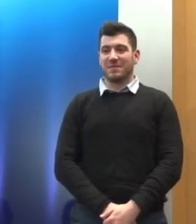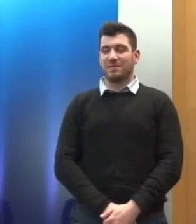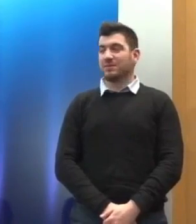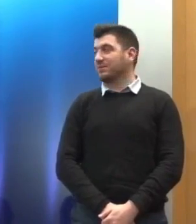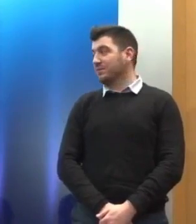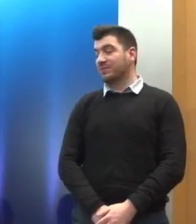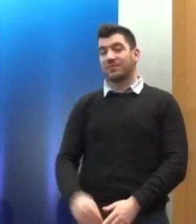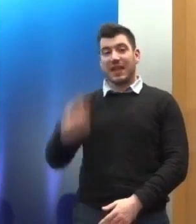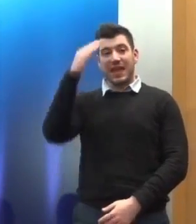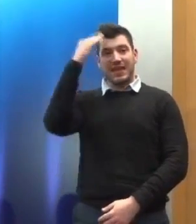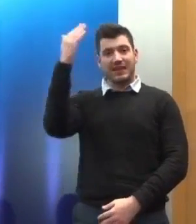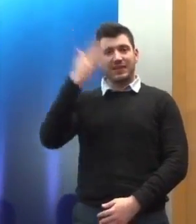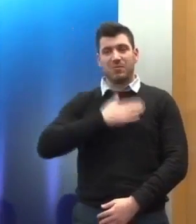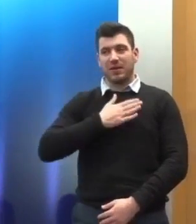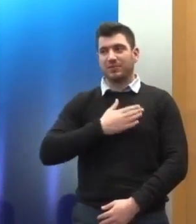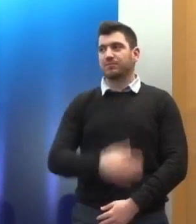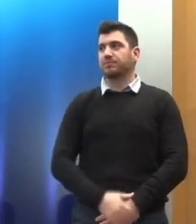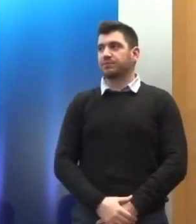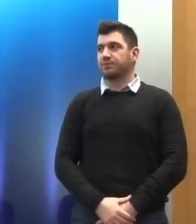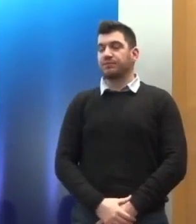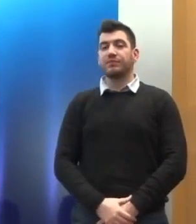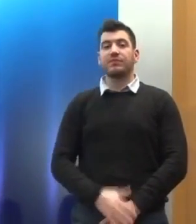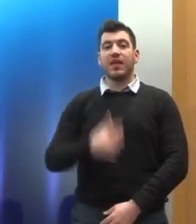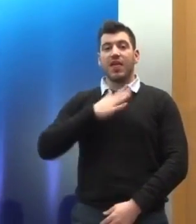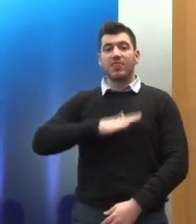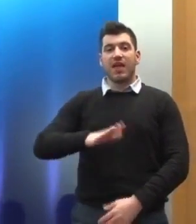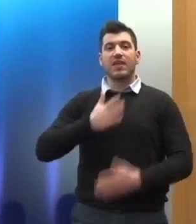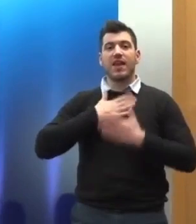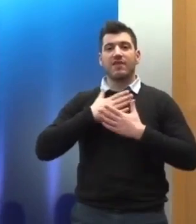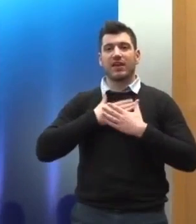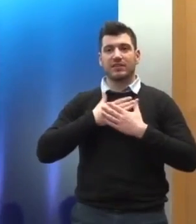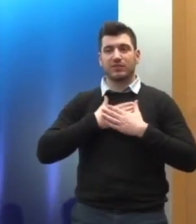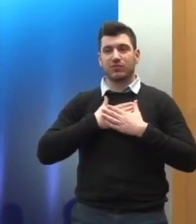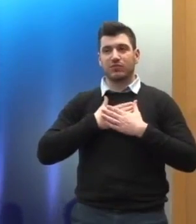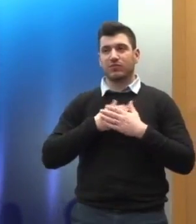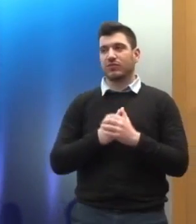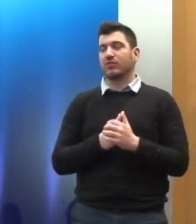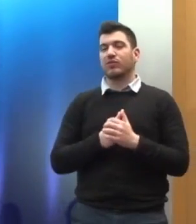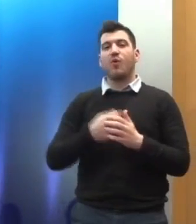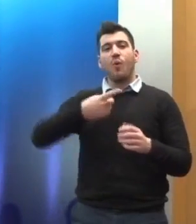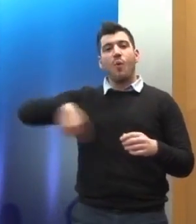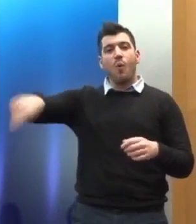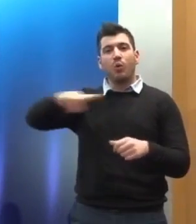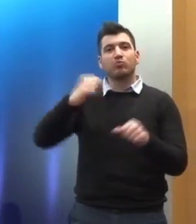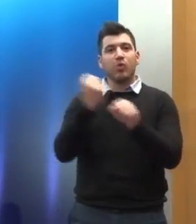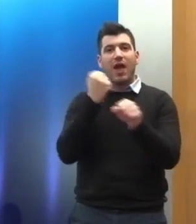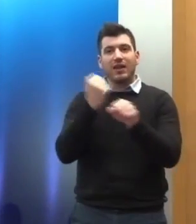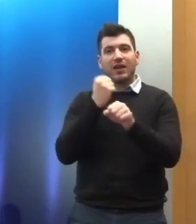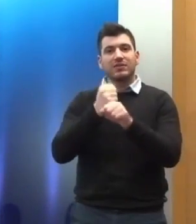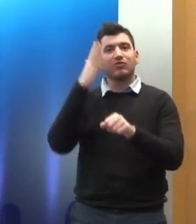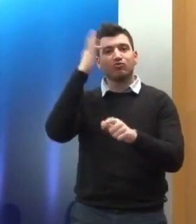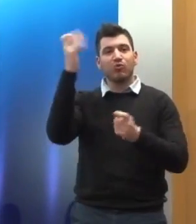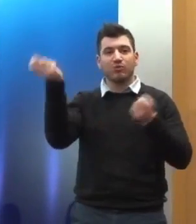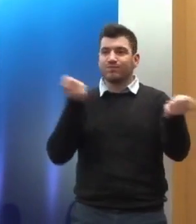Καλησπέρα και από μένα. Θα ήθελα να ευχαριστήσω όλους όσους εργάστηκαν για την